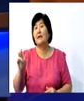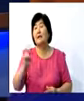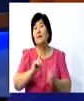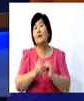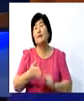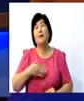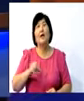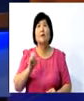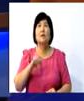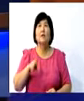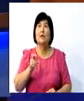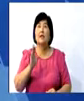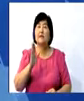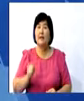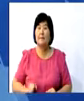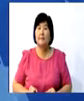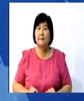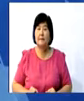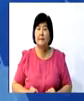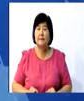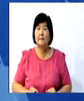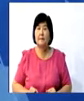сурда аудармада Айткүл Садықова.